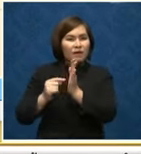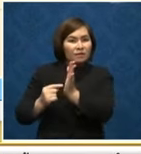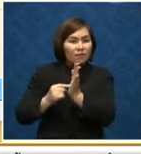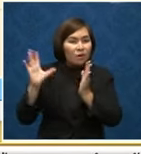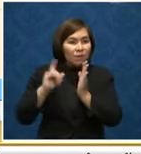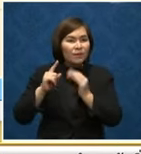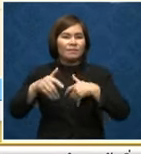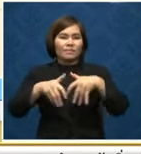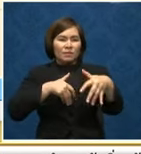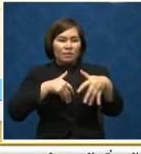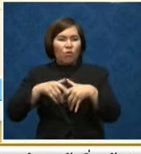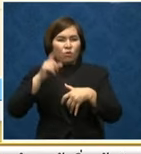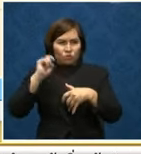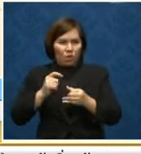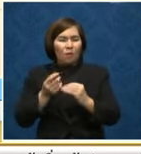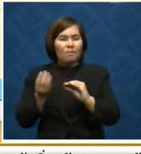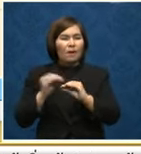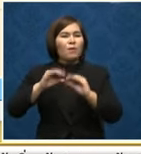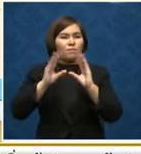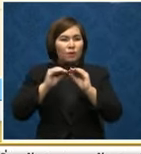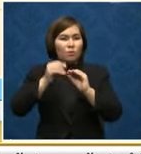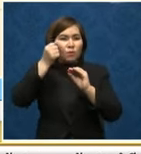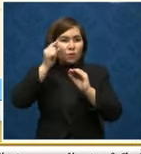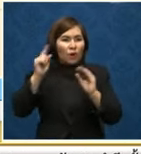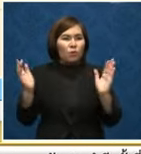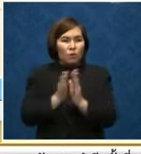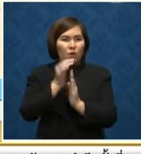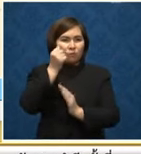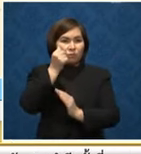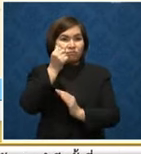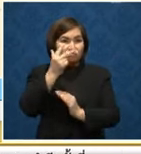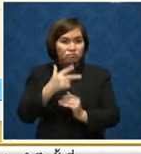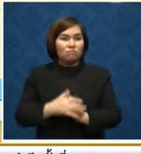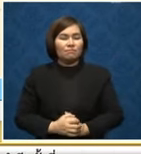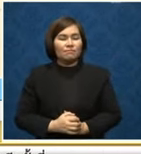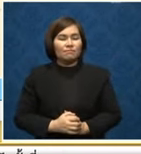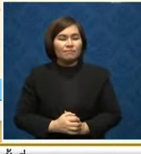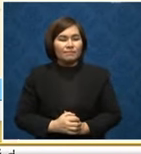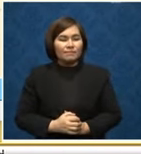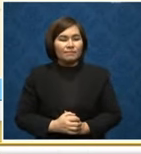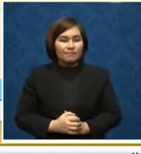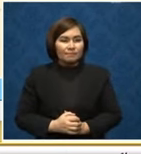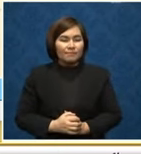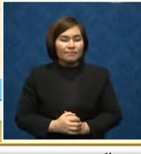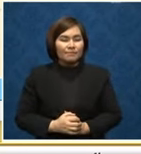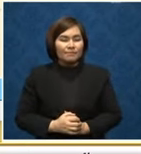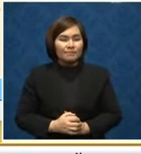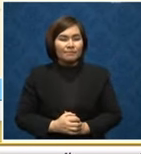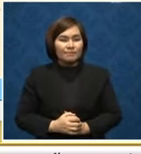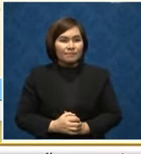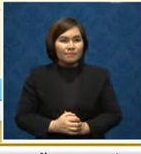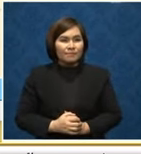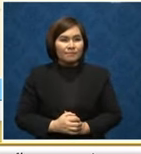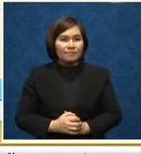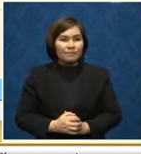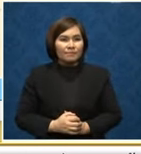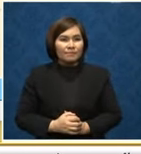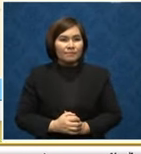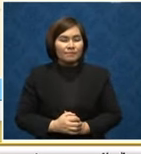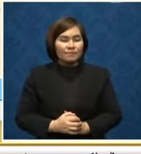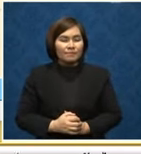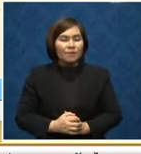ชาชนนะครับเมื่อใดที่มีกฎหมายของเพื่อนสมาชิกค้างเราจะเพิ่มวันคล้ายๆกับว่าเป็นไปโดยอัตโนมั